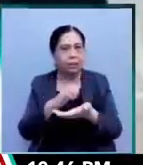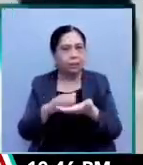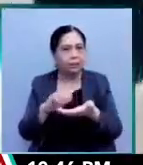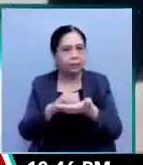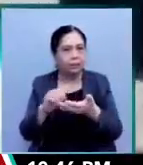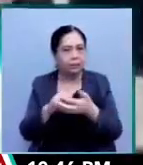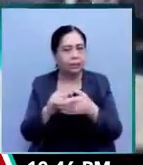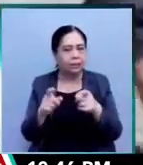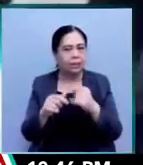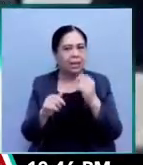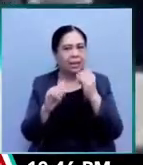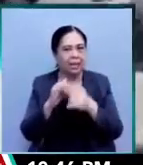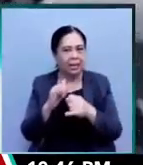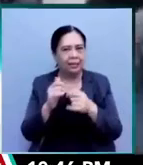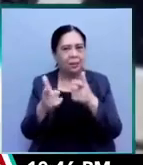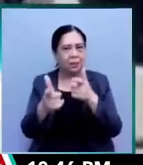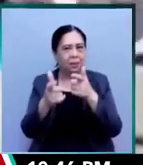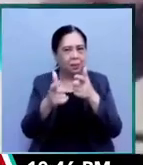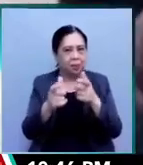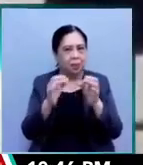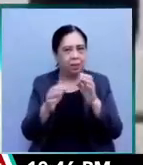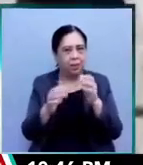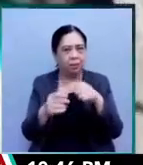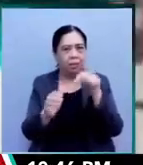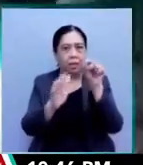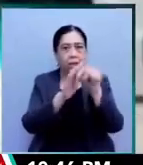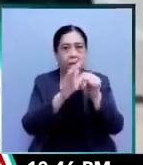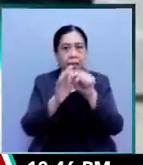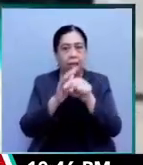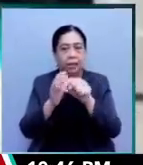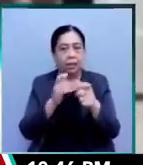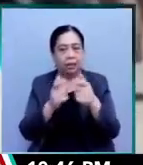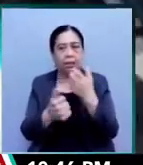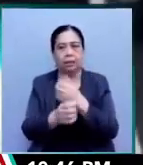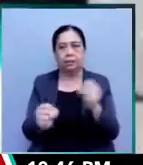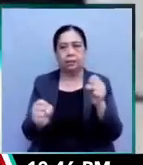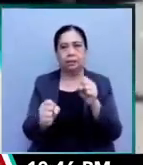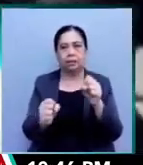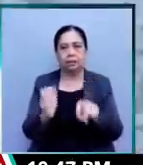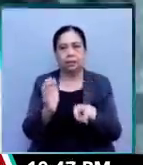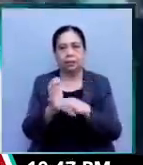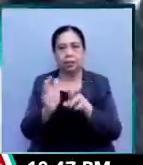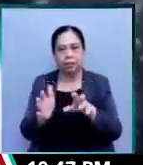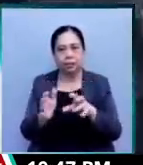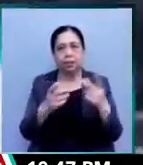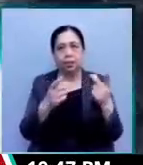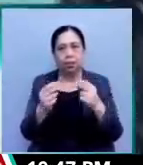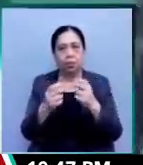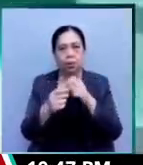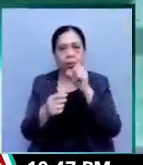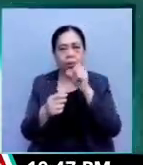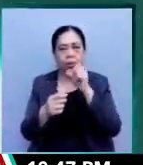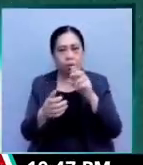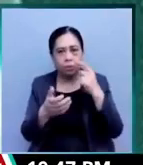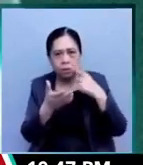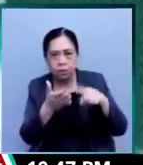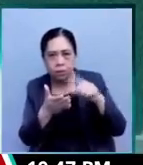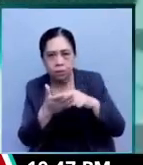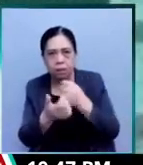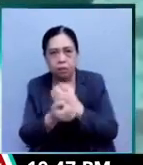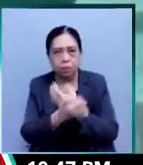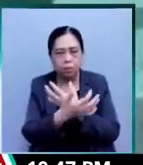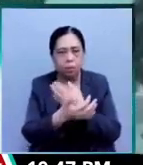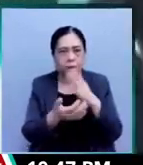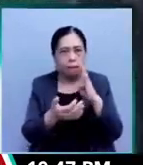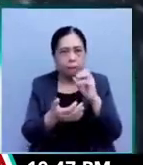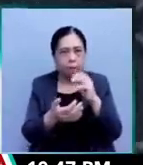resort. Matapos mapatay ang mga terorista at masagip ang mga pasahero, nagsagawa ng bomb sweep. Bahagi ang simulation